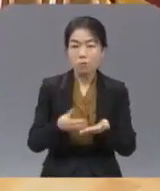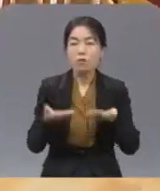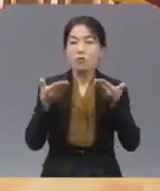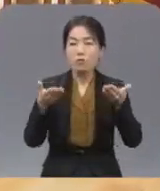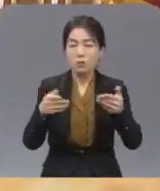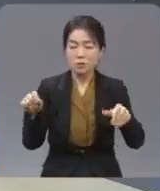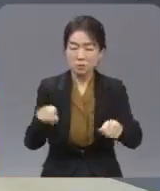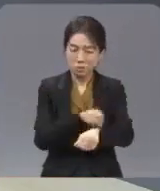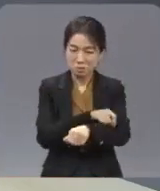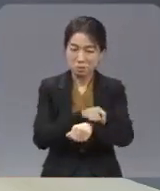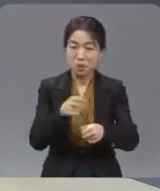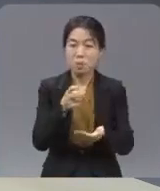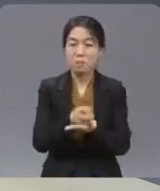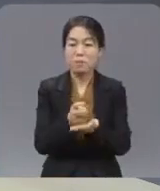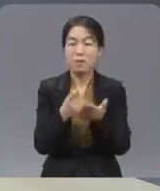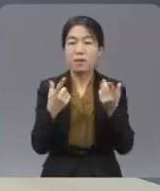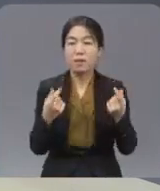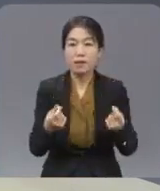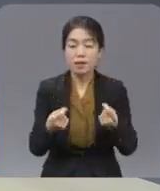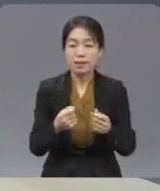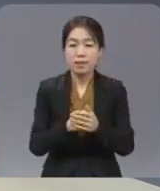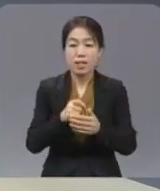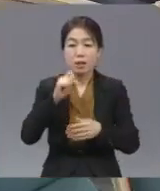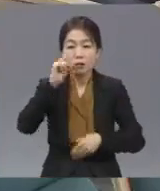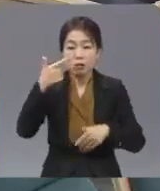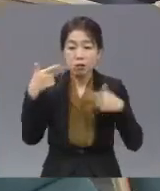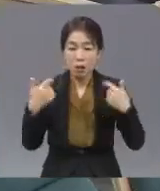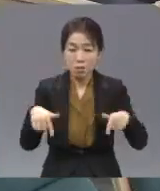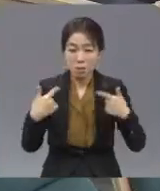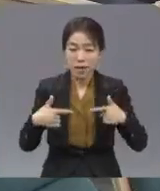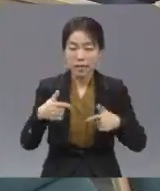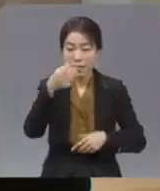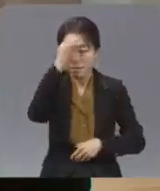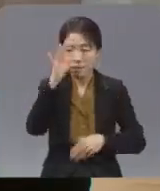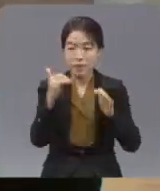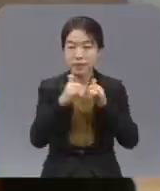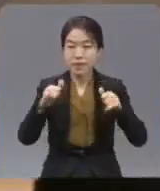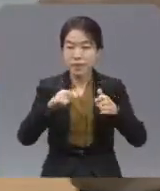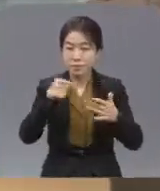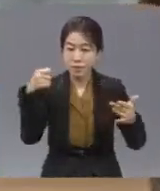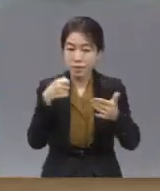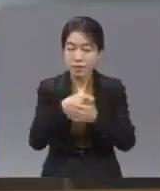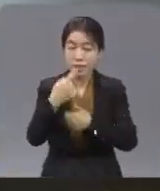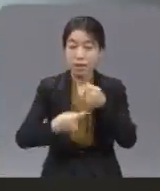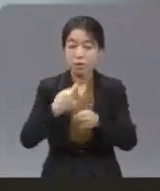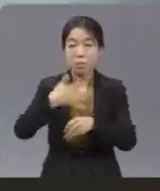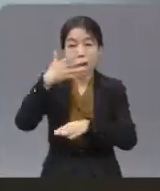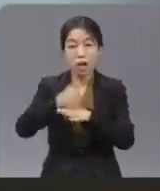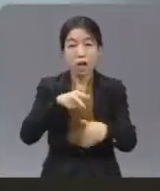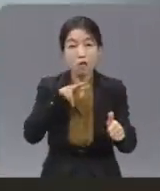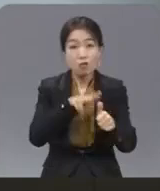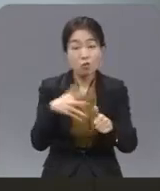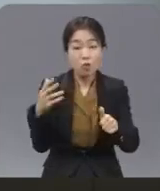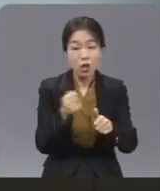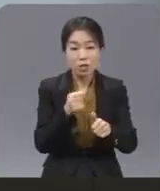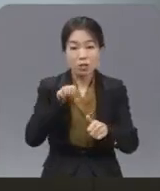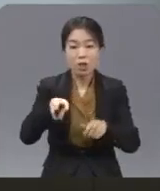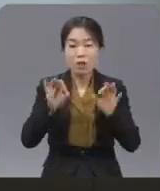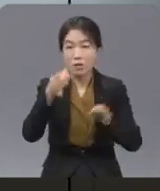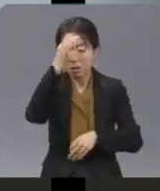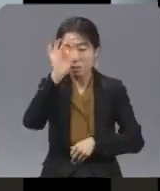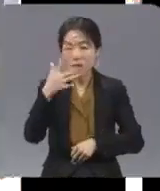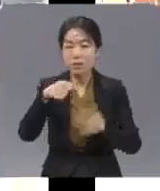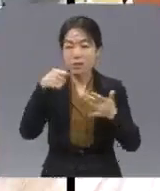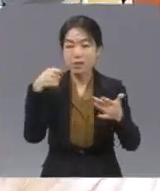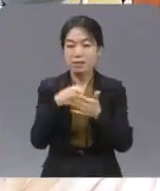광주은행만의 특색 있는 제도로 반기 단위로 세일즈 명장을 선정하고 연말에는 세일즈 명장 후보로 광은 명장을 선정합니다.